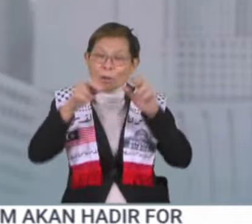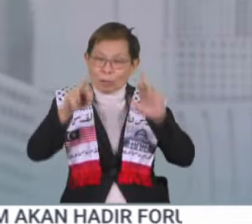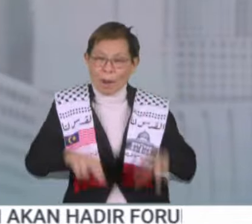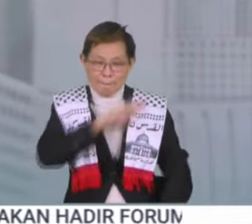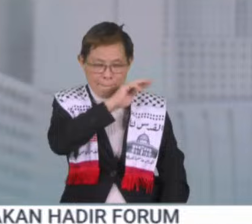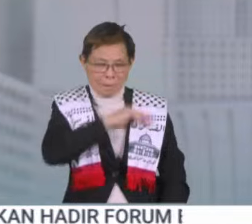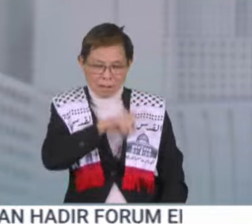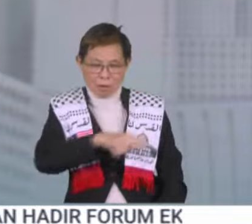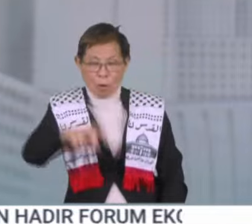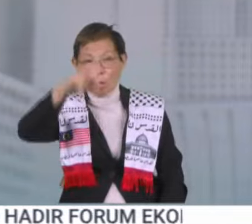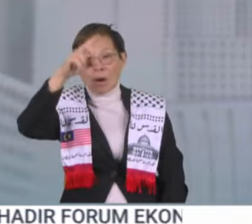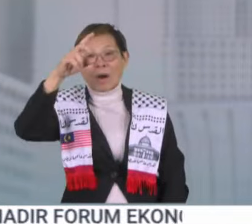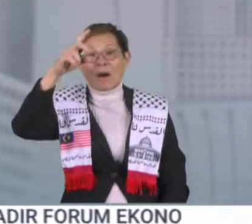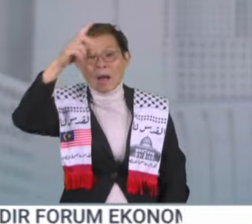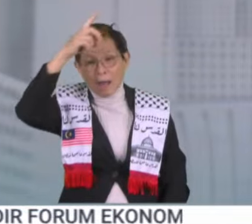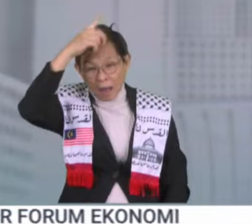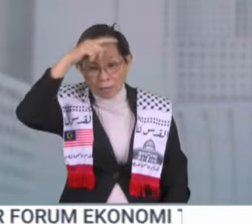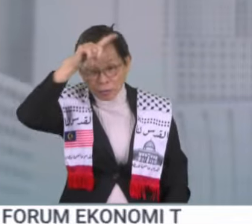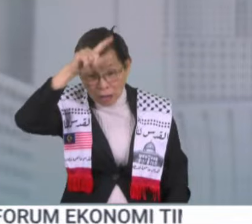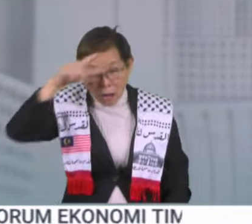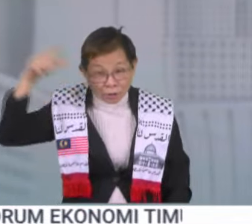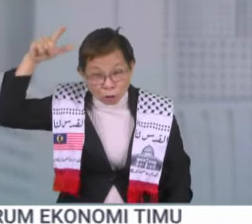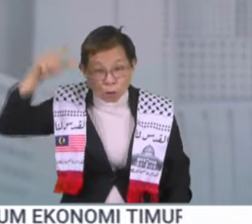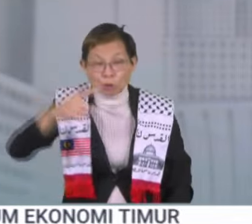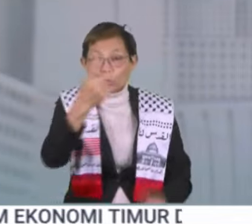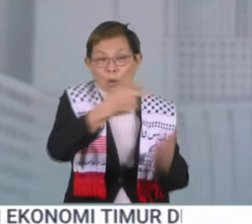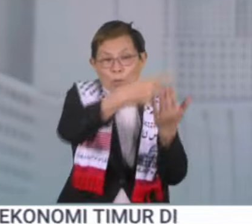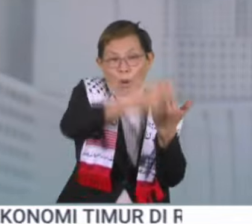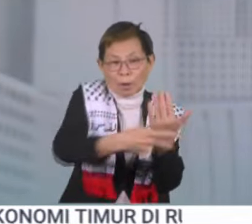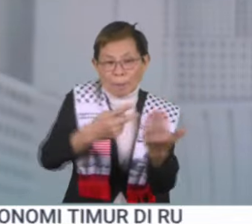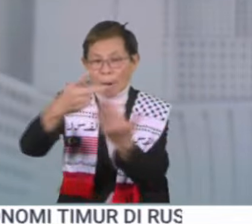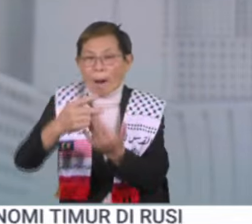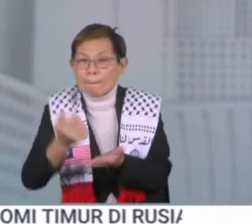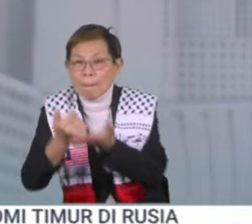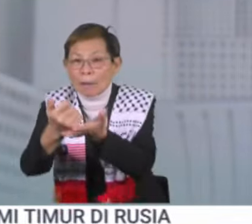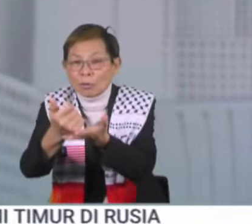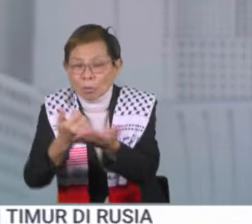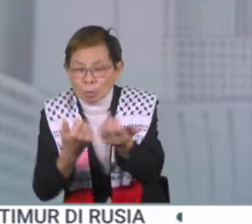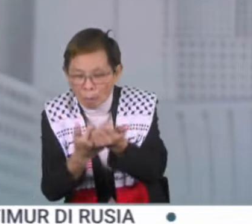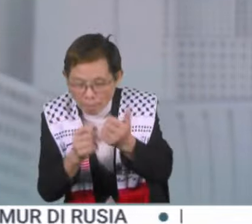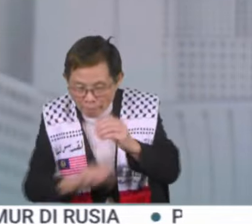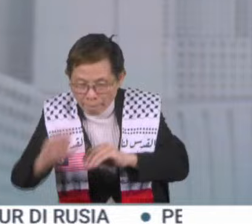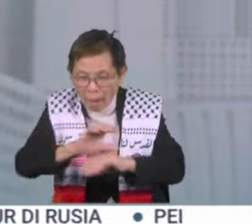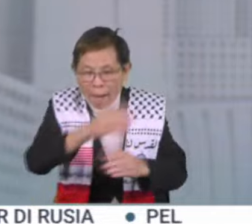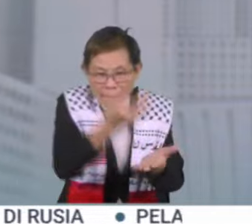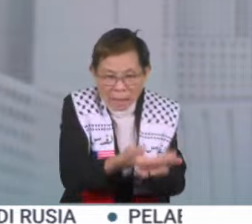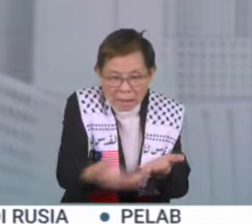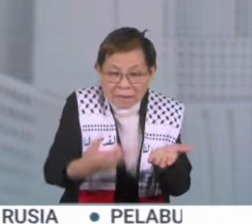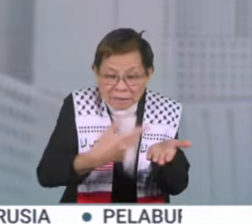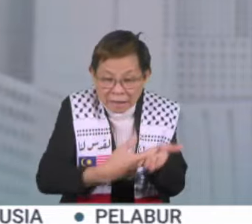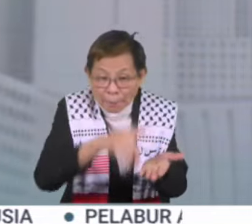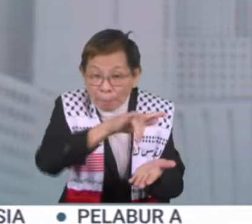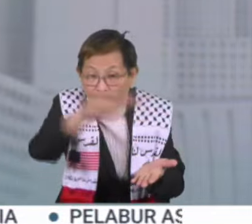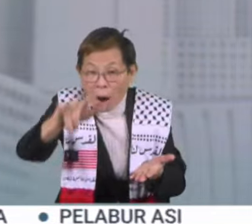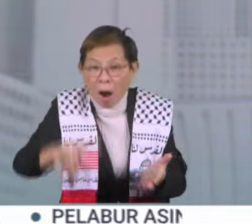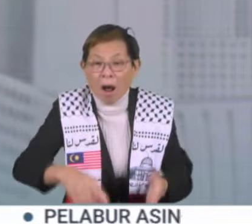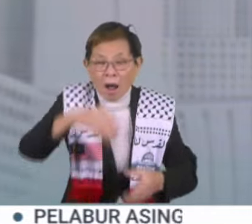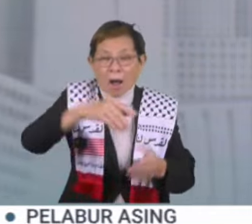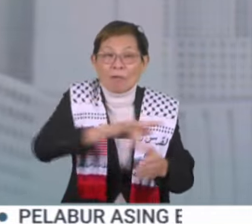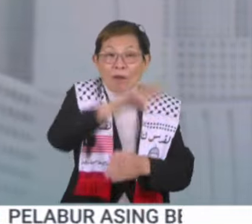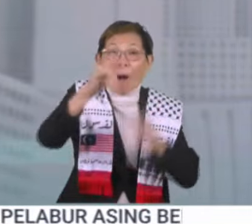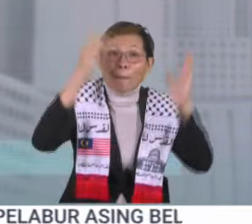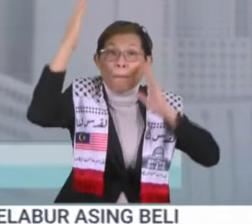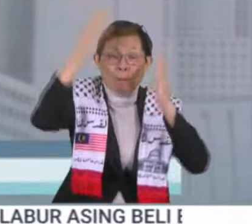Menteri Pengangkutan Anthony Lok Siew Fook berkata, dua inisiatif itu melibatkan bantuan subsidi pembelian tiket penerbangan bagi laluan domestik